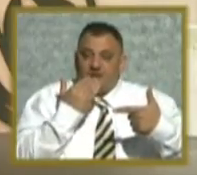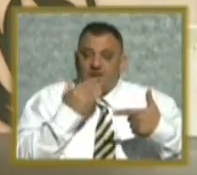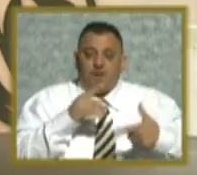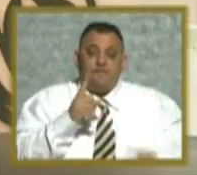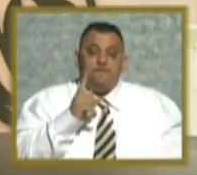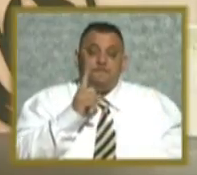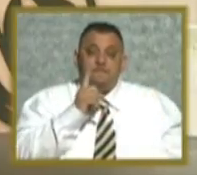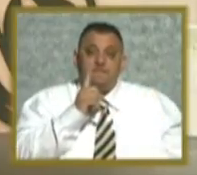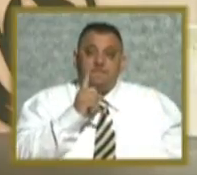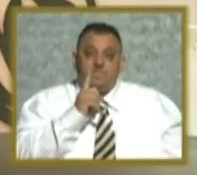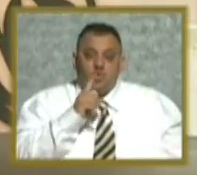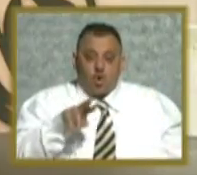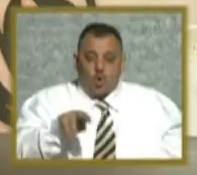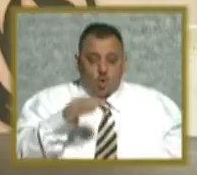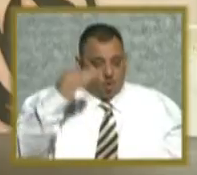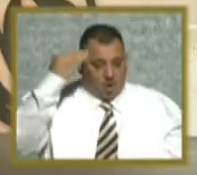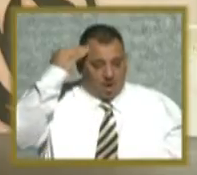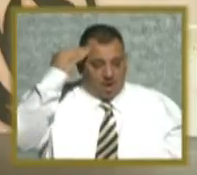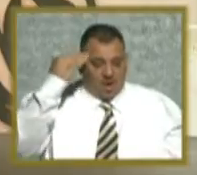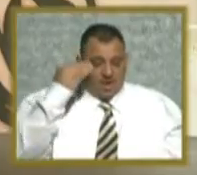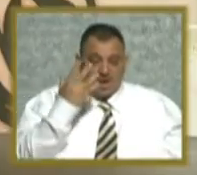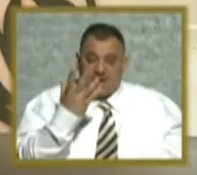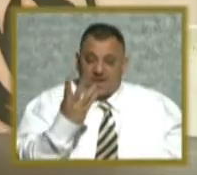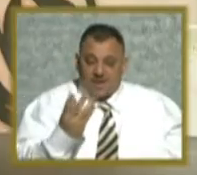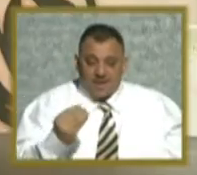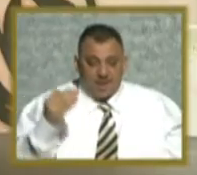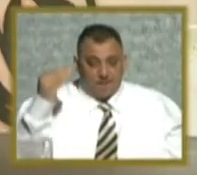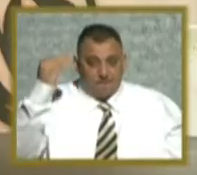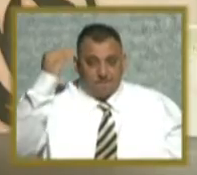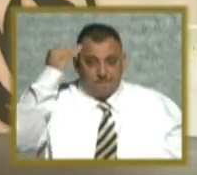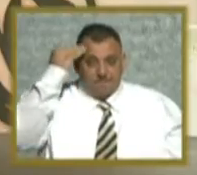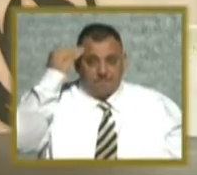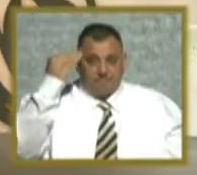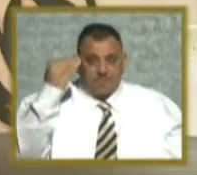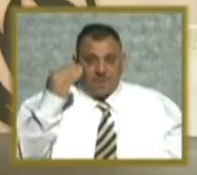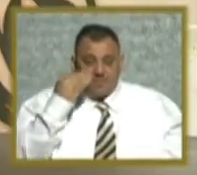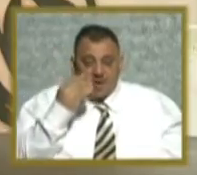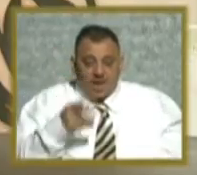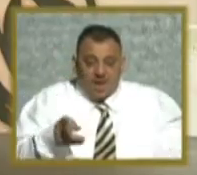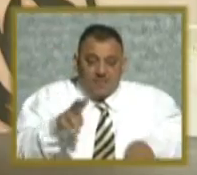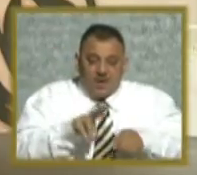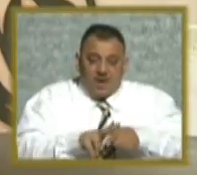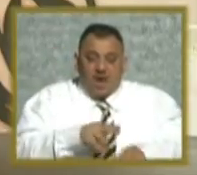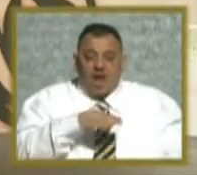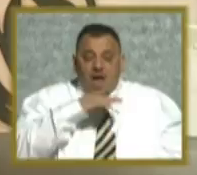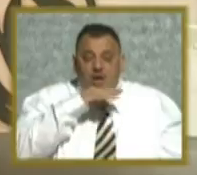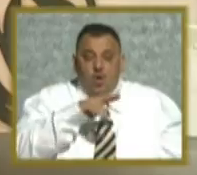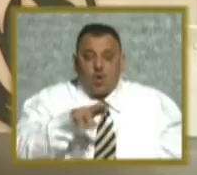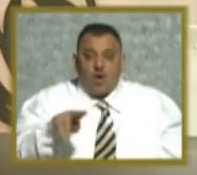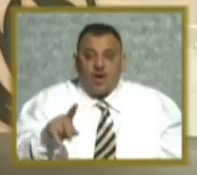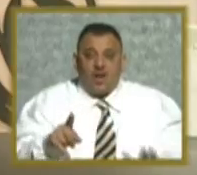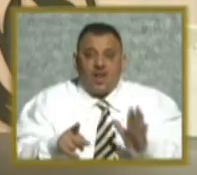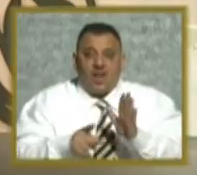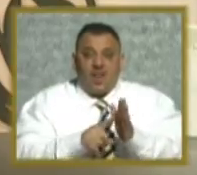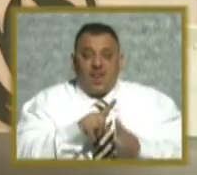الأم ومثل الأخت ومثل البنت مثلا ومثل القريبة كالعمة والخالة، هذه لا